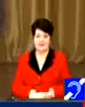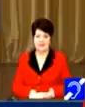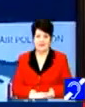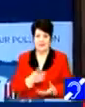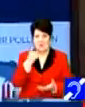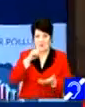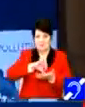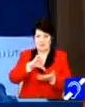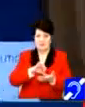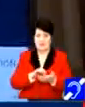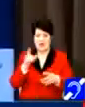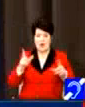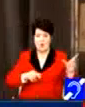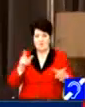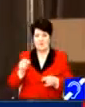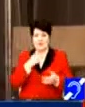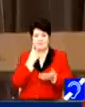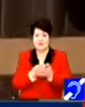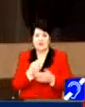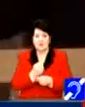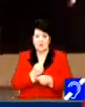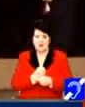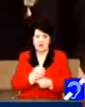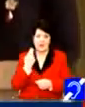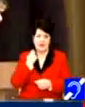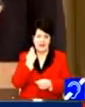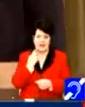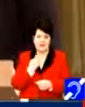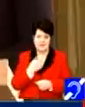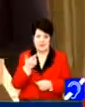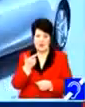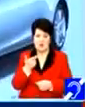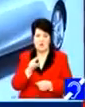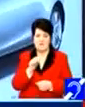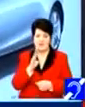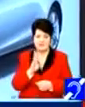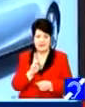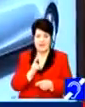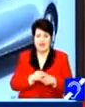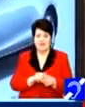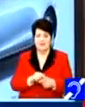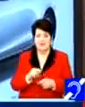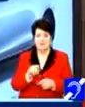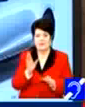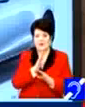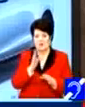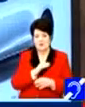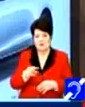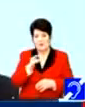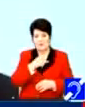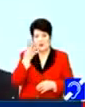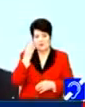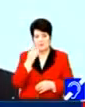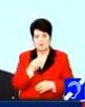Unii participanți la conferință și-au prezentat lucrările în limba engleză. Ion Golovețchi este preocupat de viitorul ecologic al Republicii